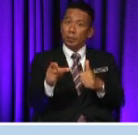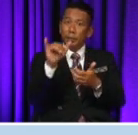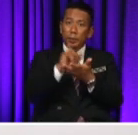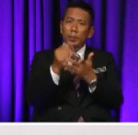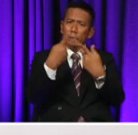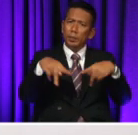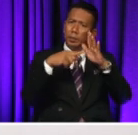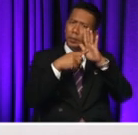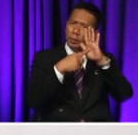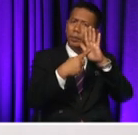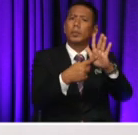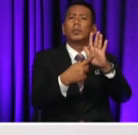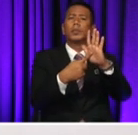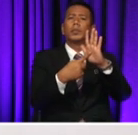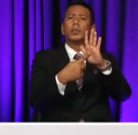menunjukkan